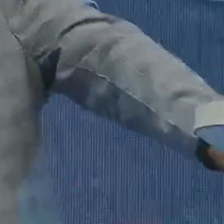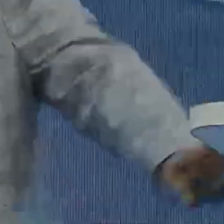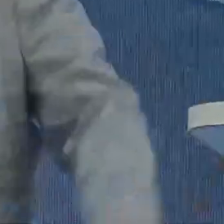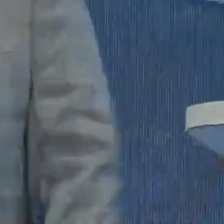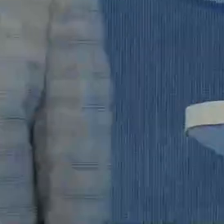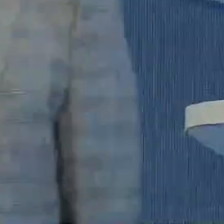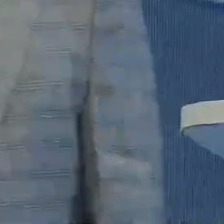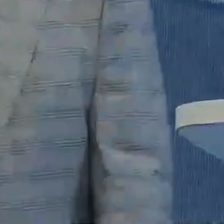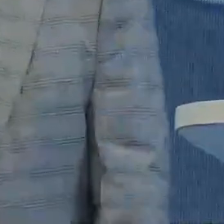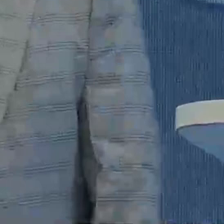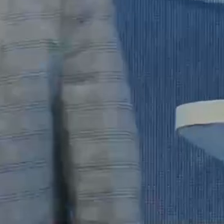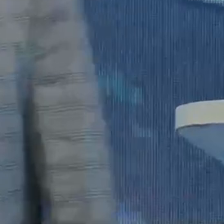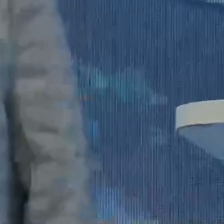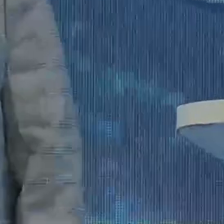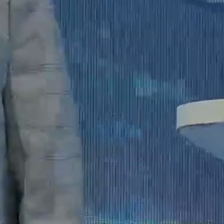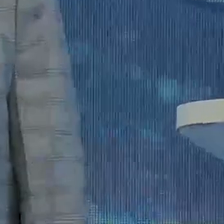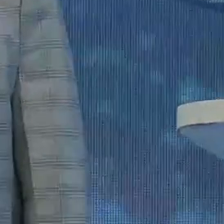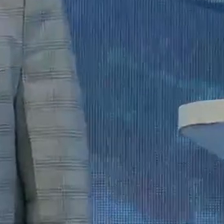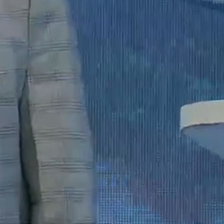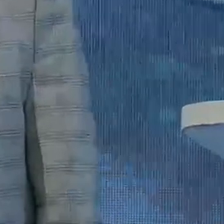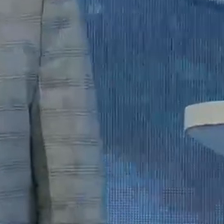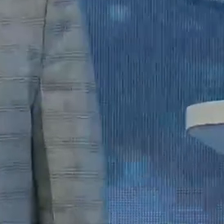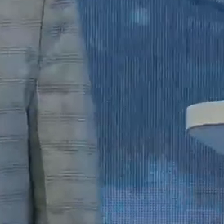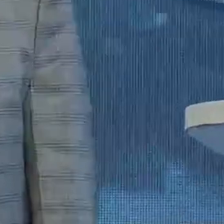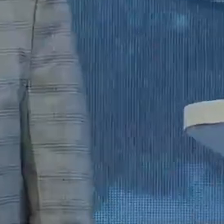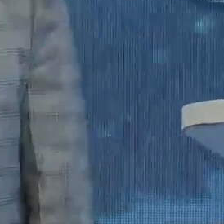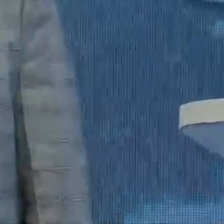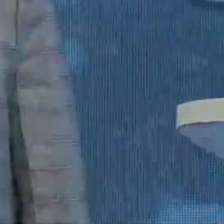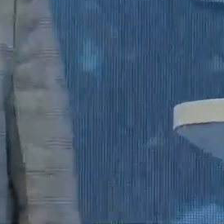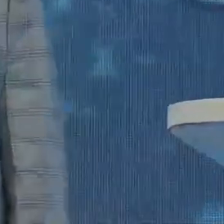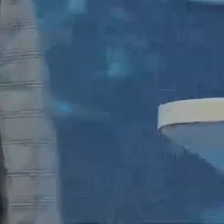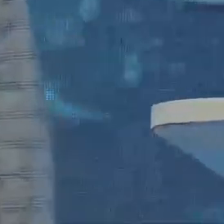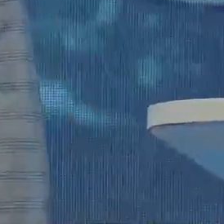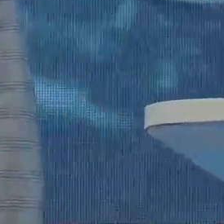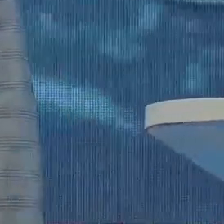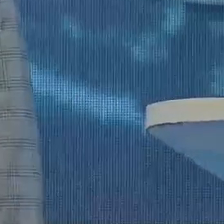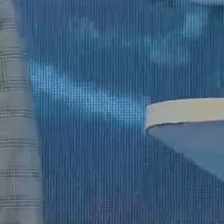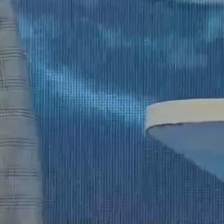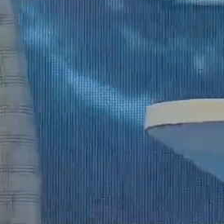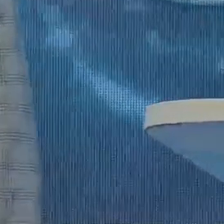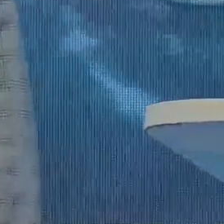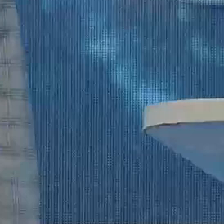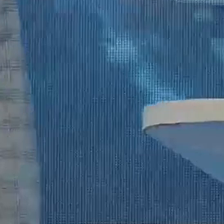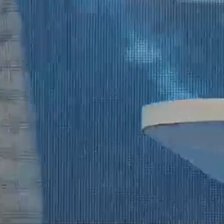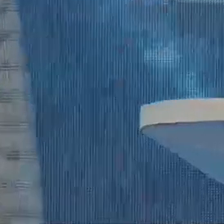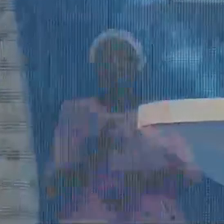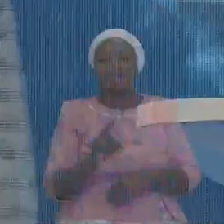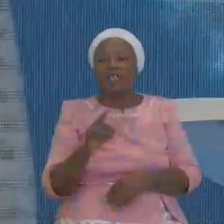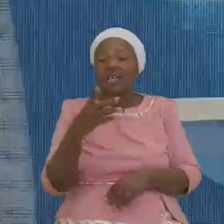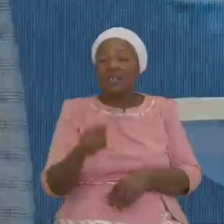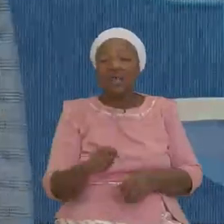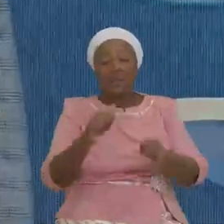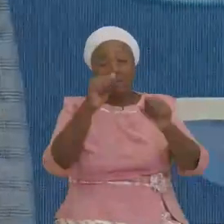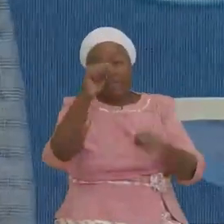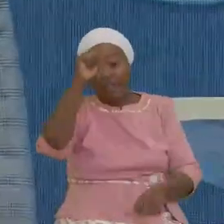Est-ce que vous rappelez l'histoire du fils perdu, le fils prodigue? Le père ne